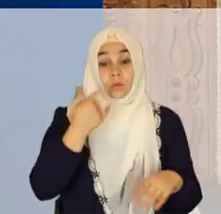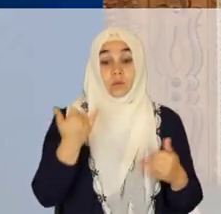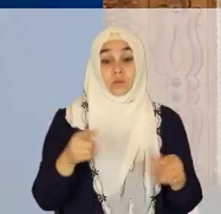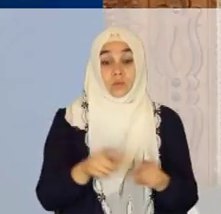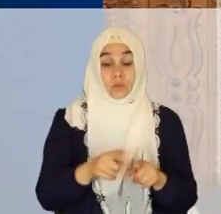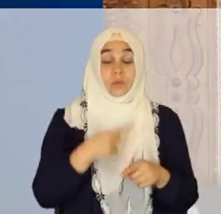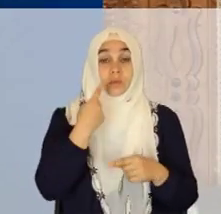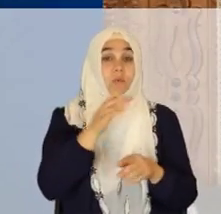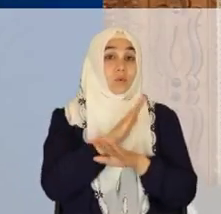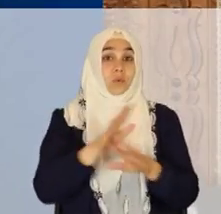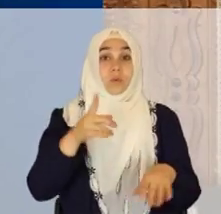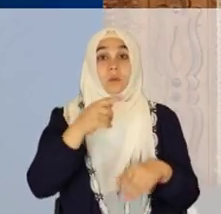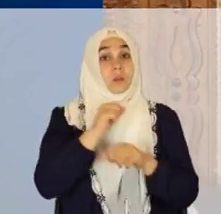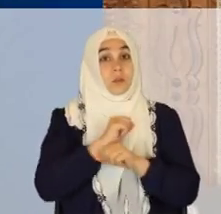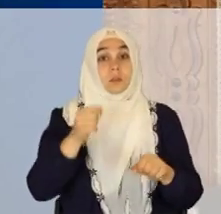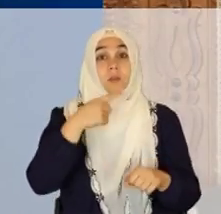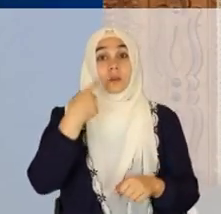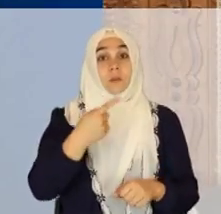deyman.